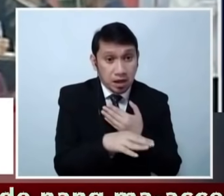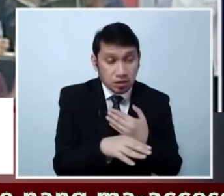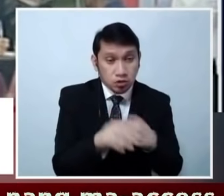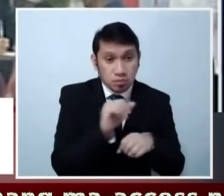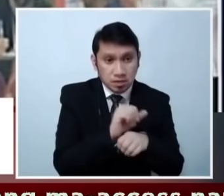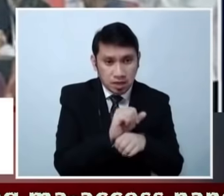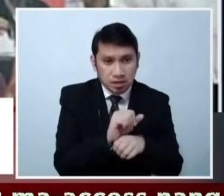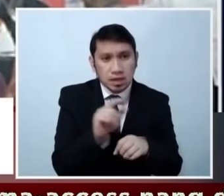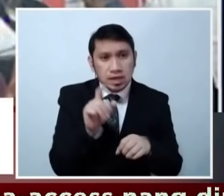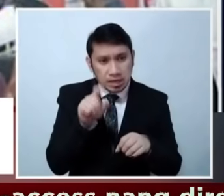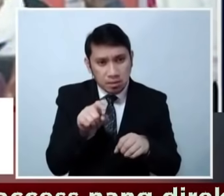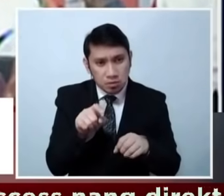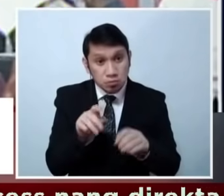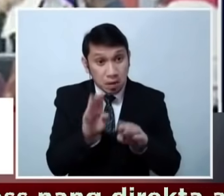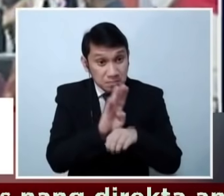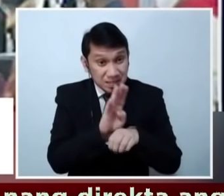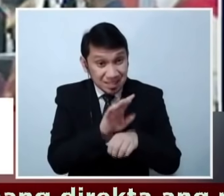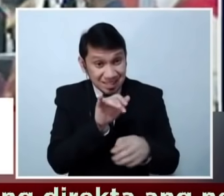tayo.